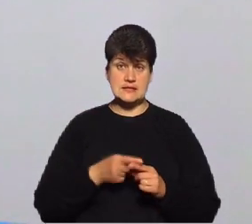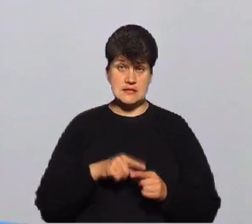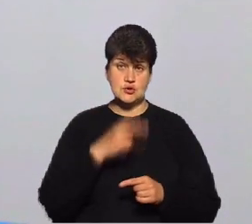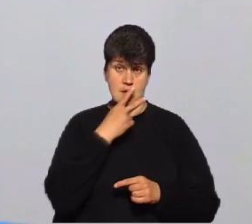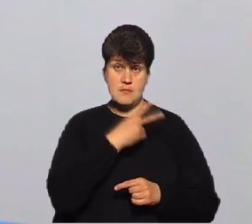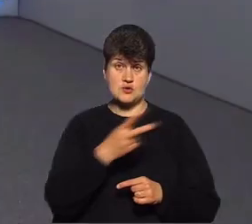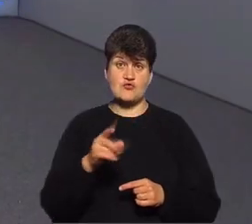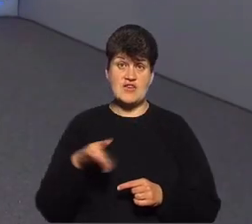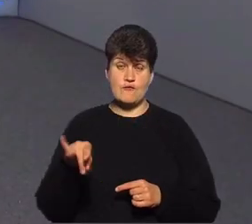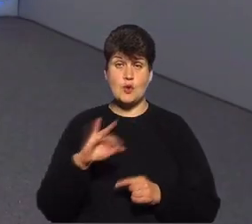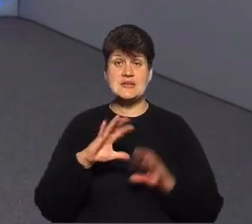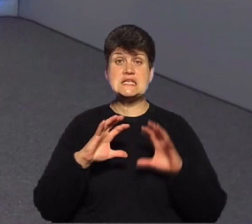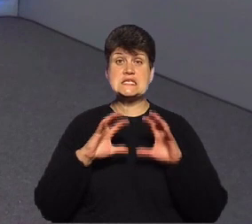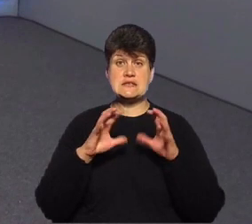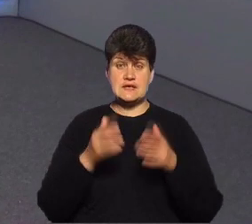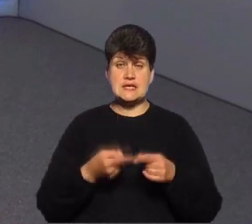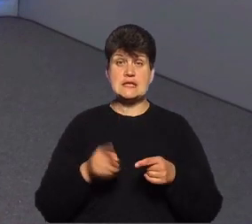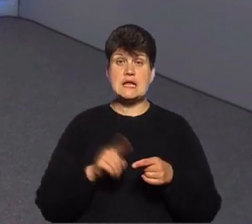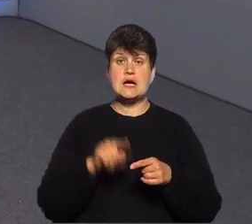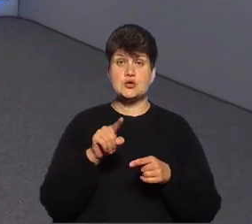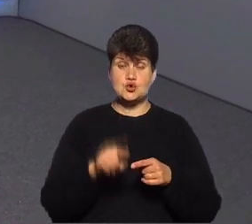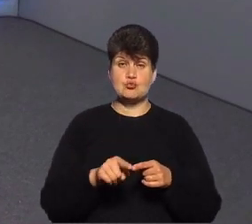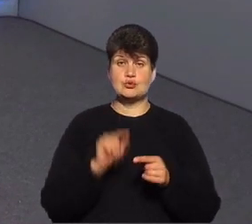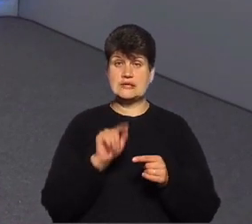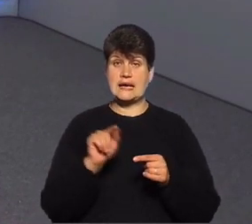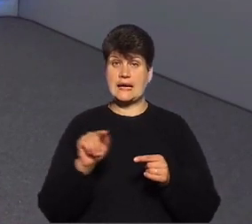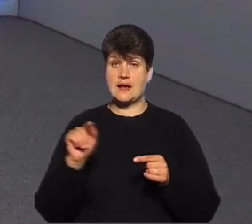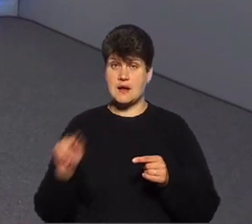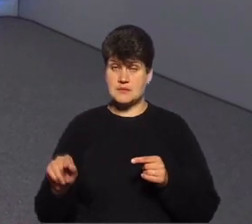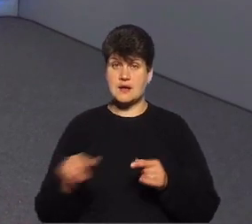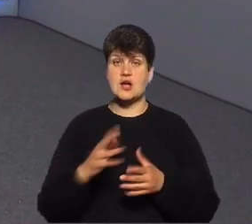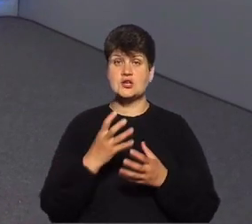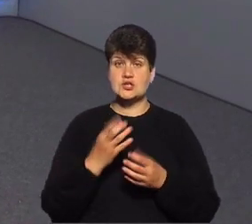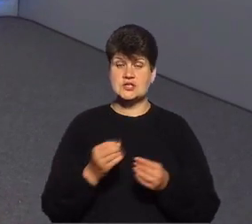сподіватися на краще. Мусимо на цьому ставити три крапки. Думаю, що ми ще з вами не раз тут зустрінемося. Дуже